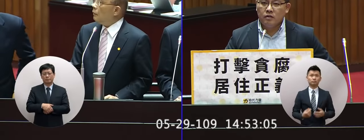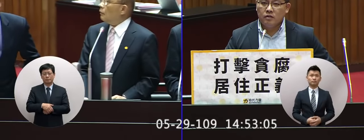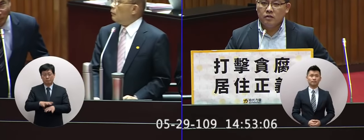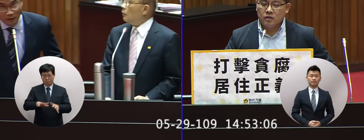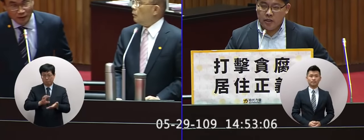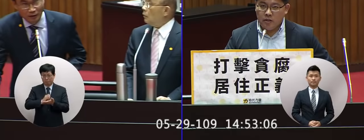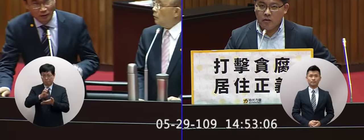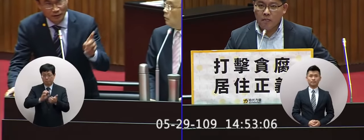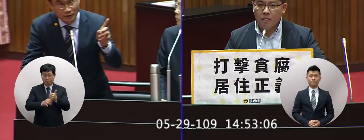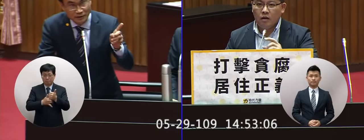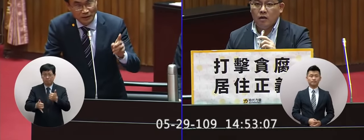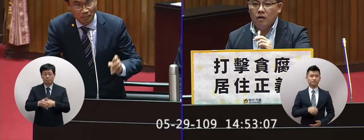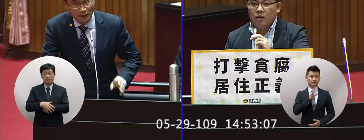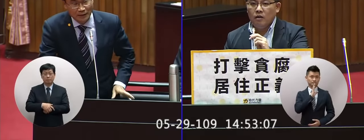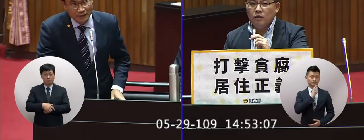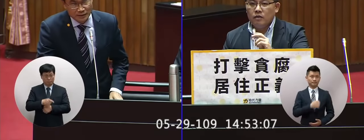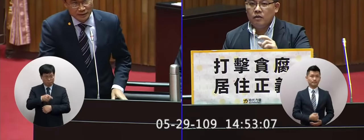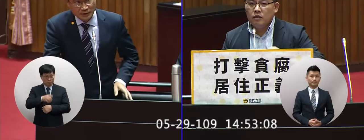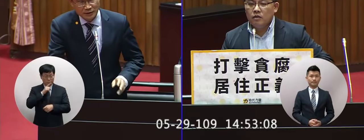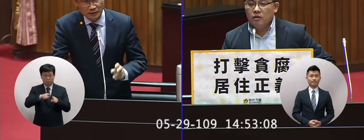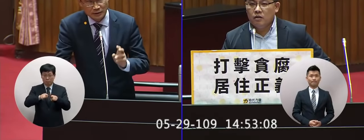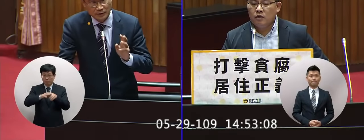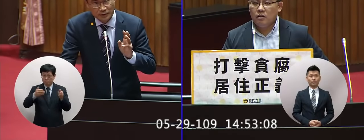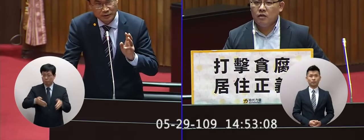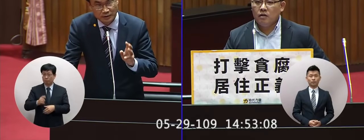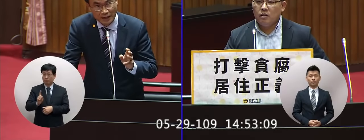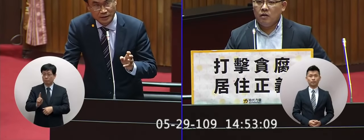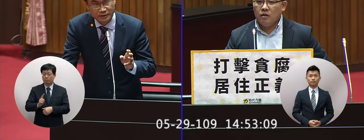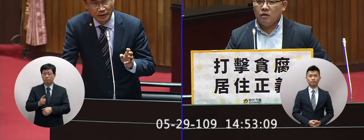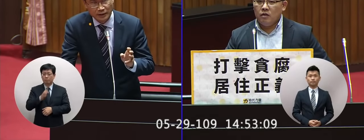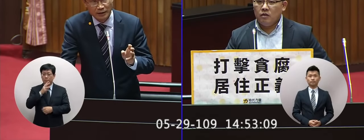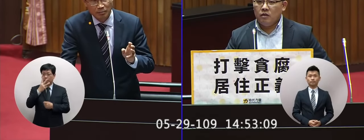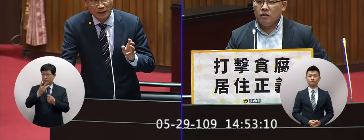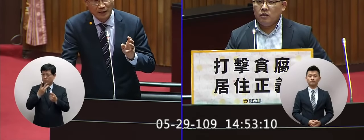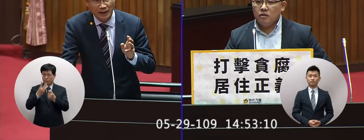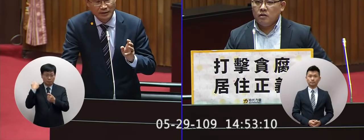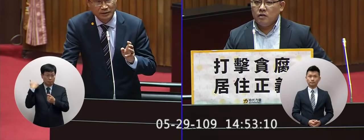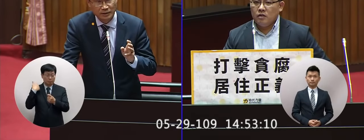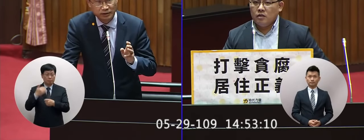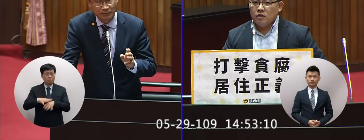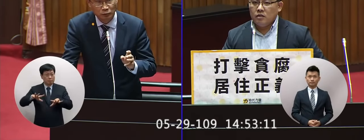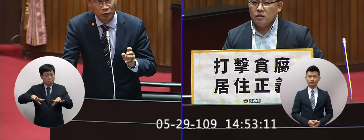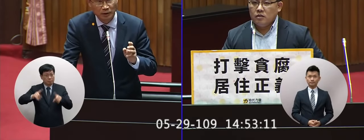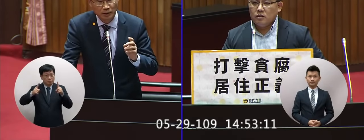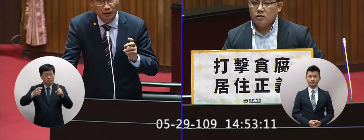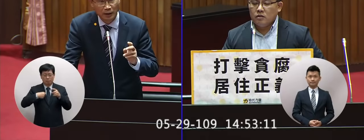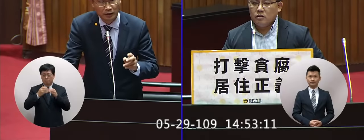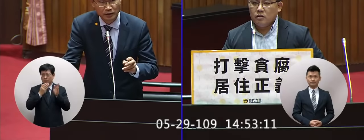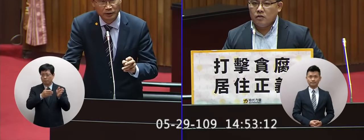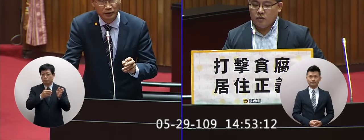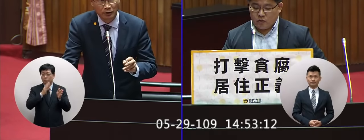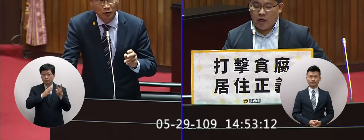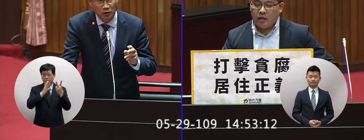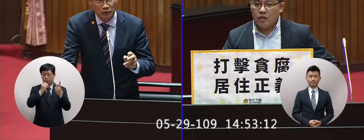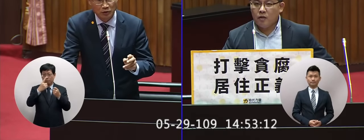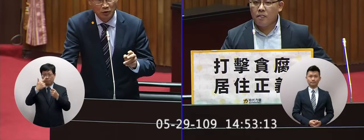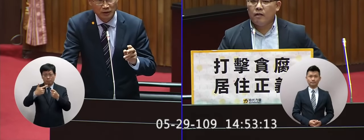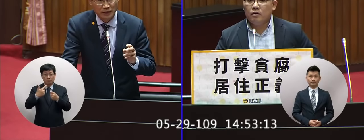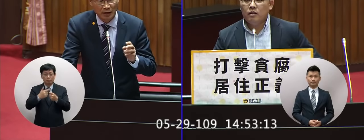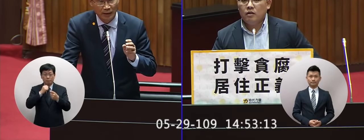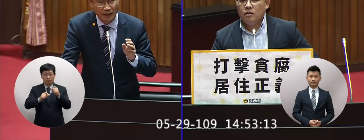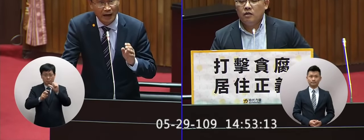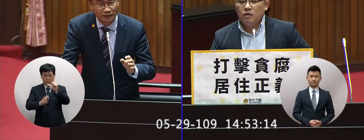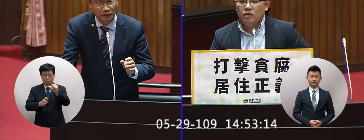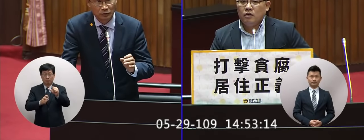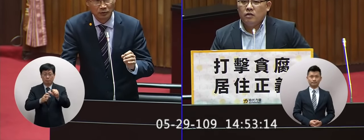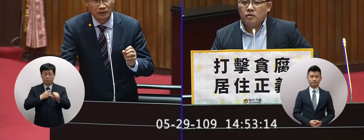我来委婉地报告吼，这个平台其实是三年前去要开始针对2016五二空